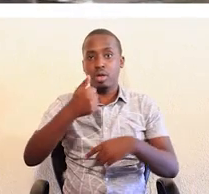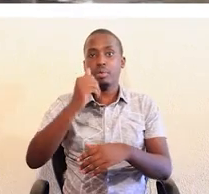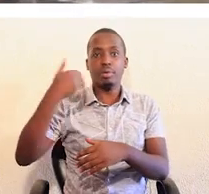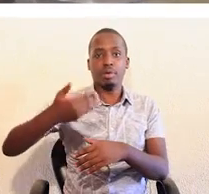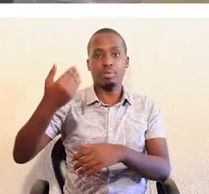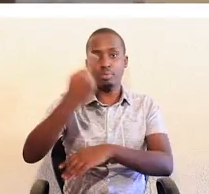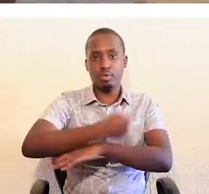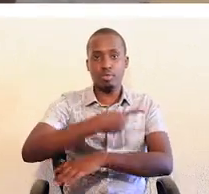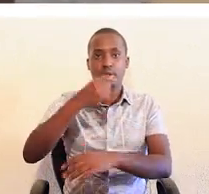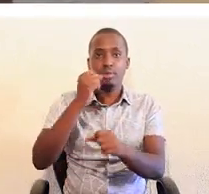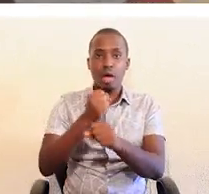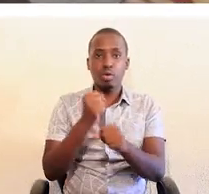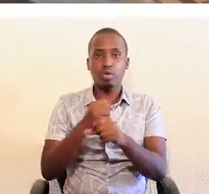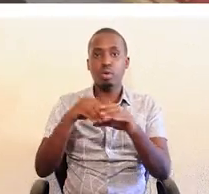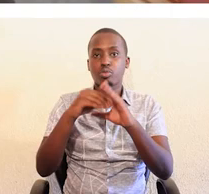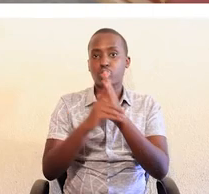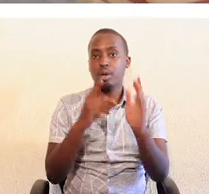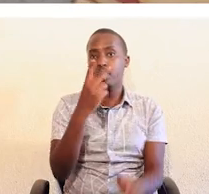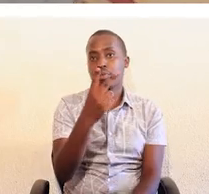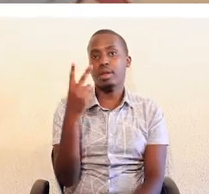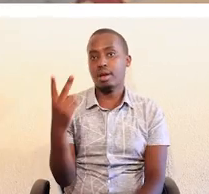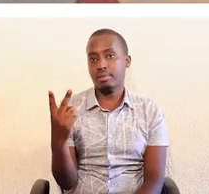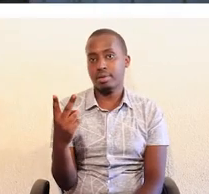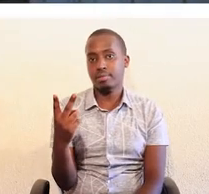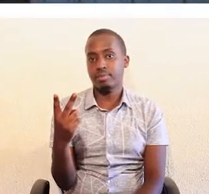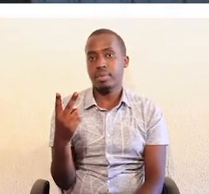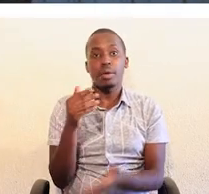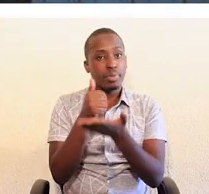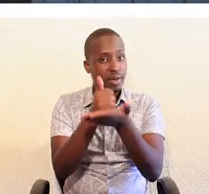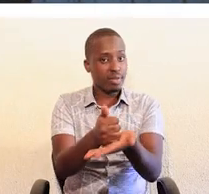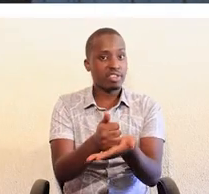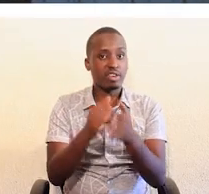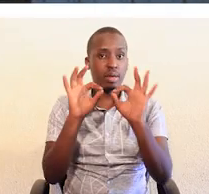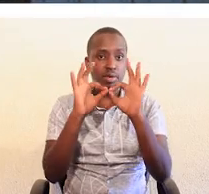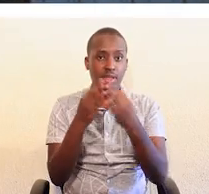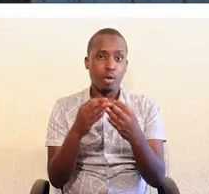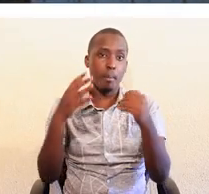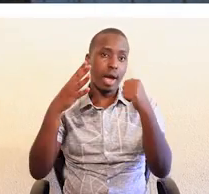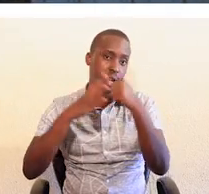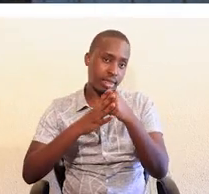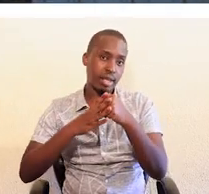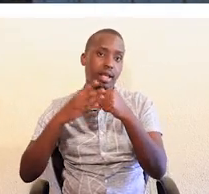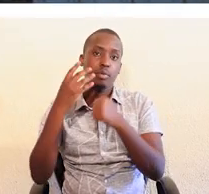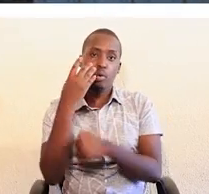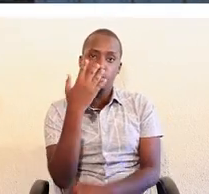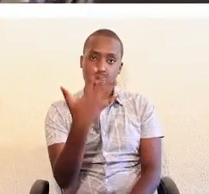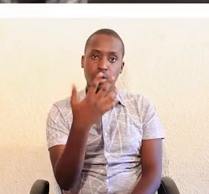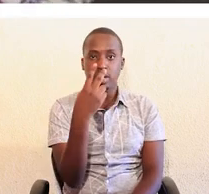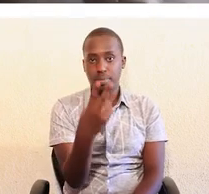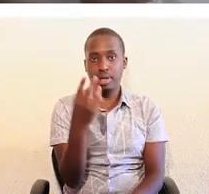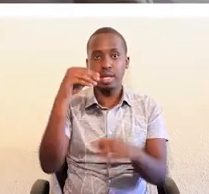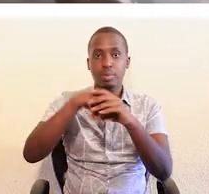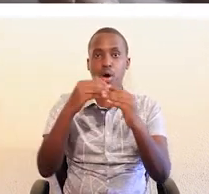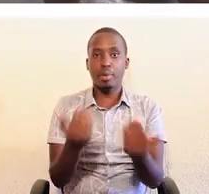munsi ibi bikaba byarakozwe mu turere 22 bikaba byarafashije imiryango